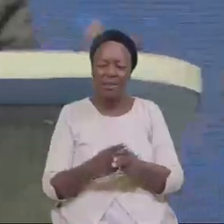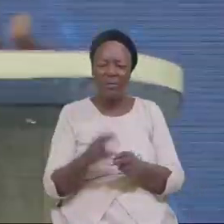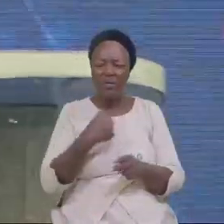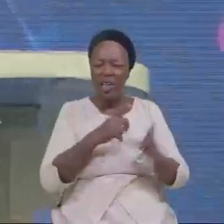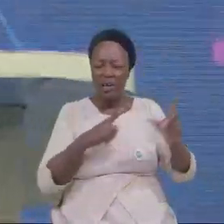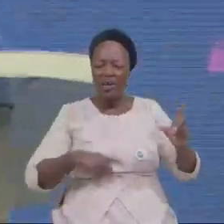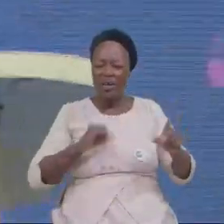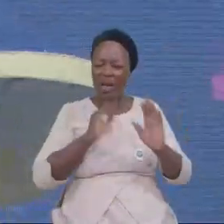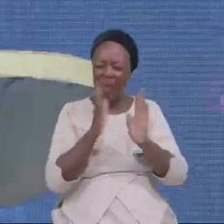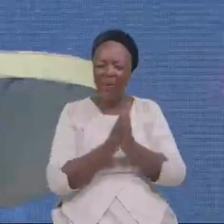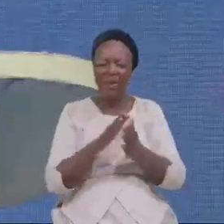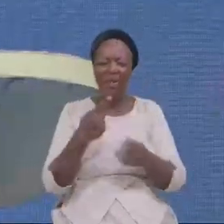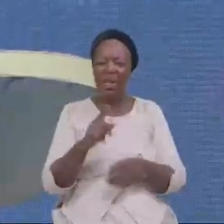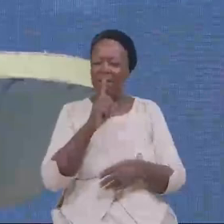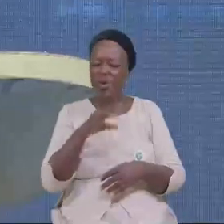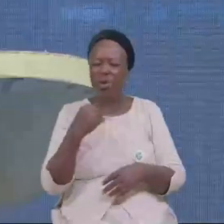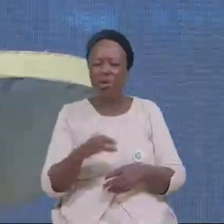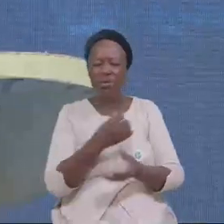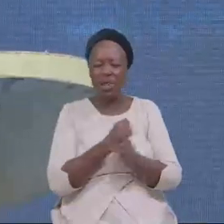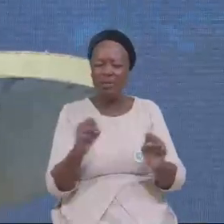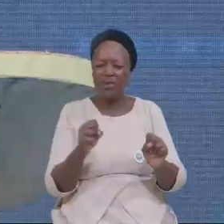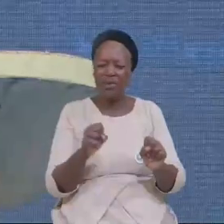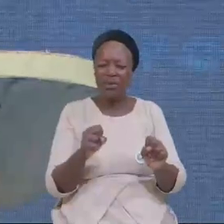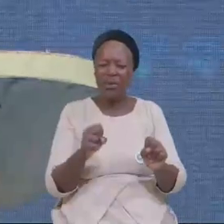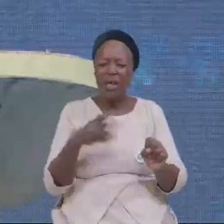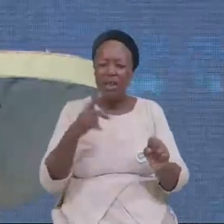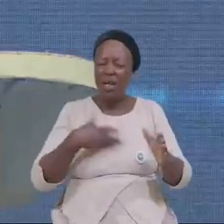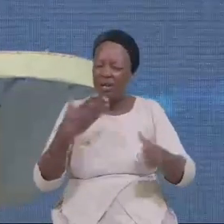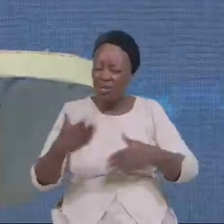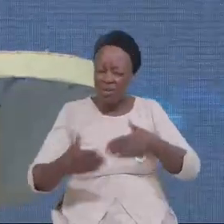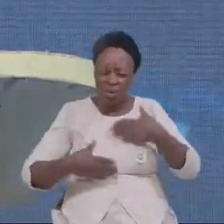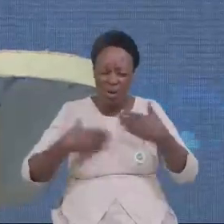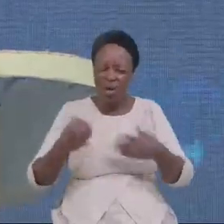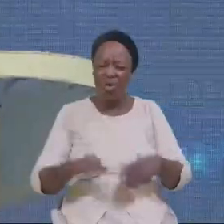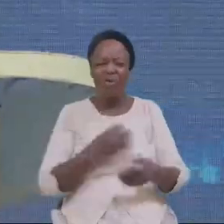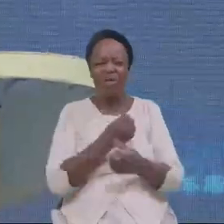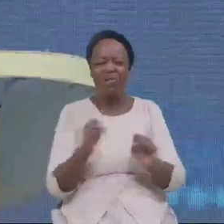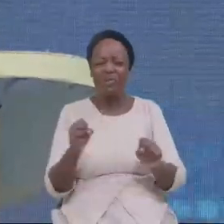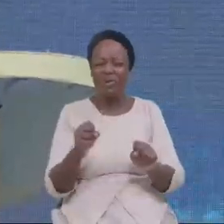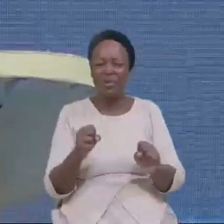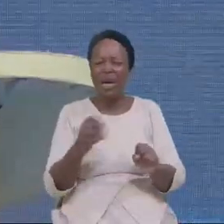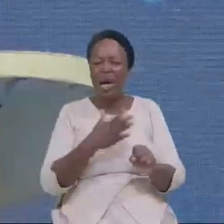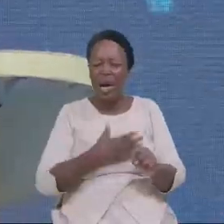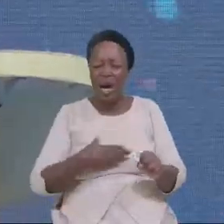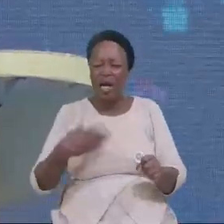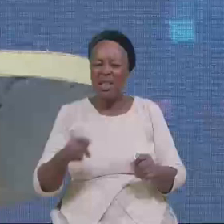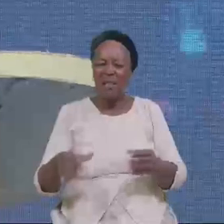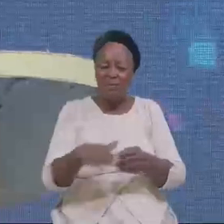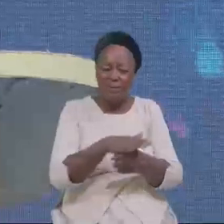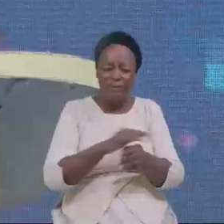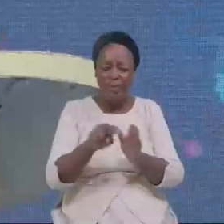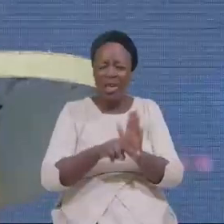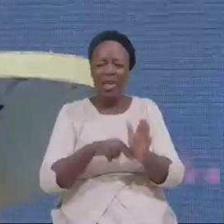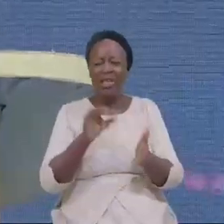prie l'assurance du salut, la joie du salut et la plénitude